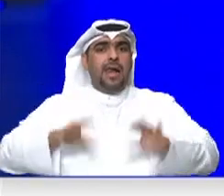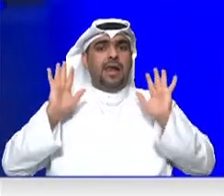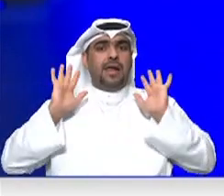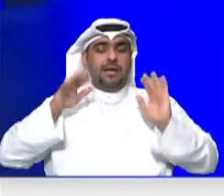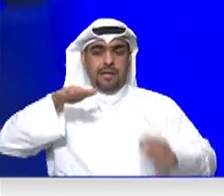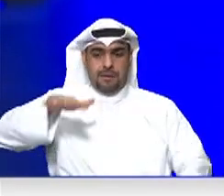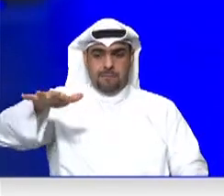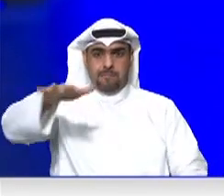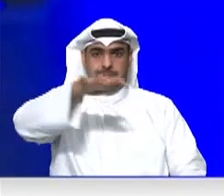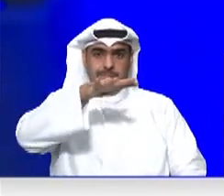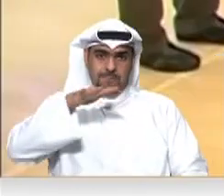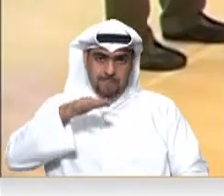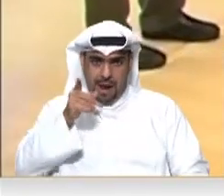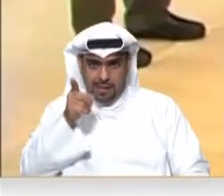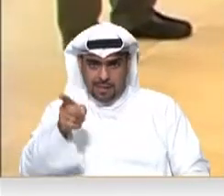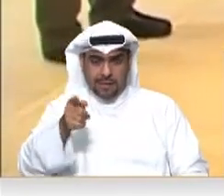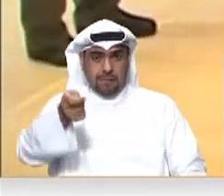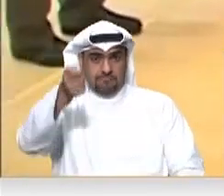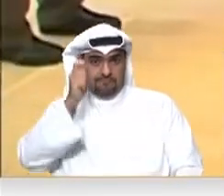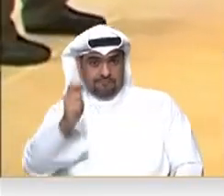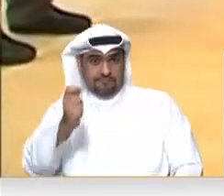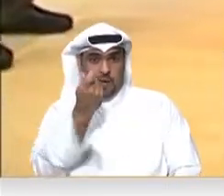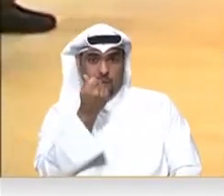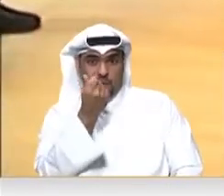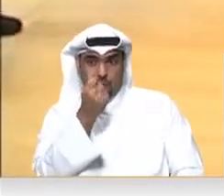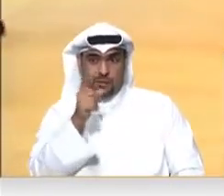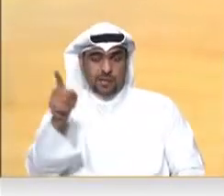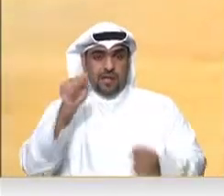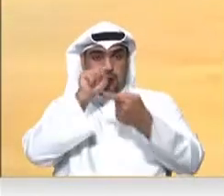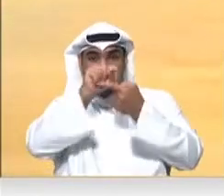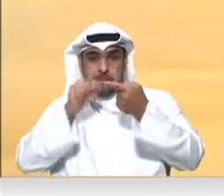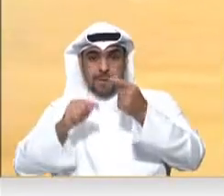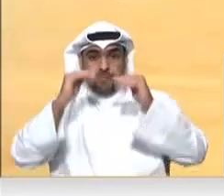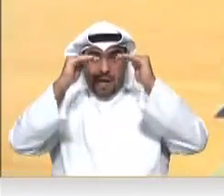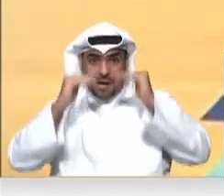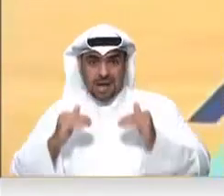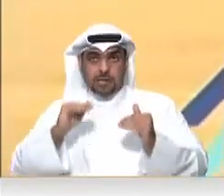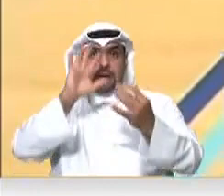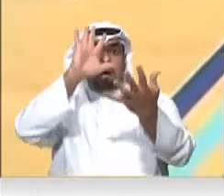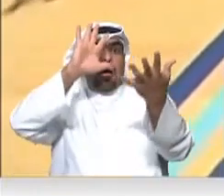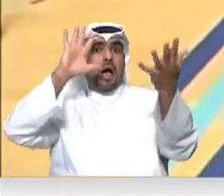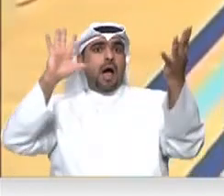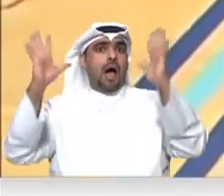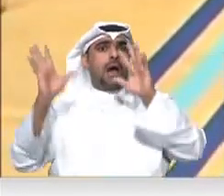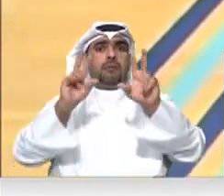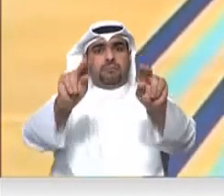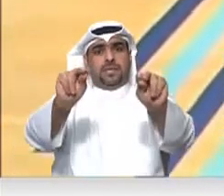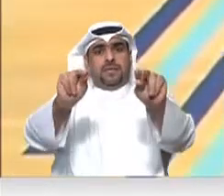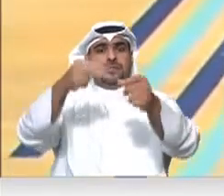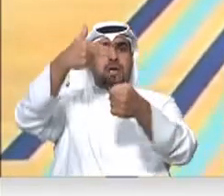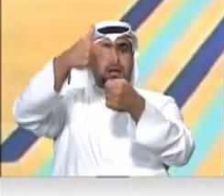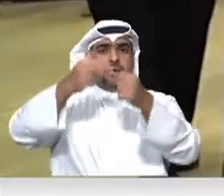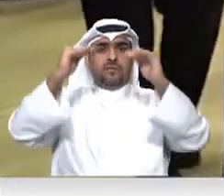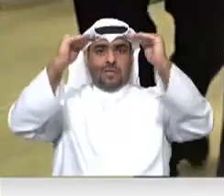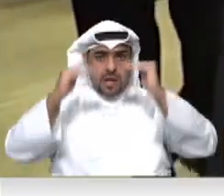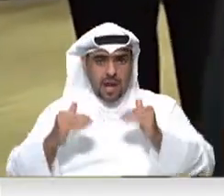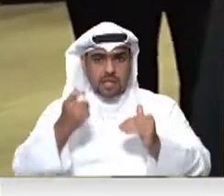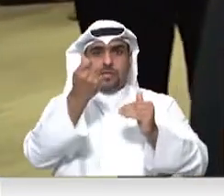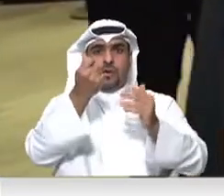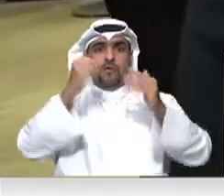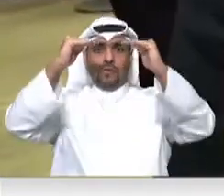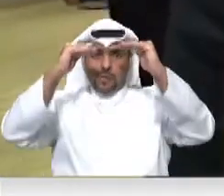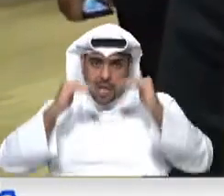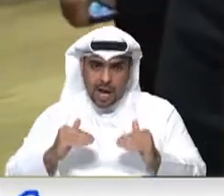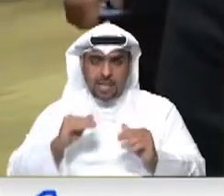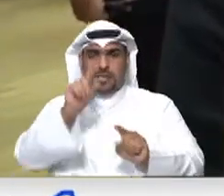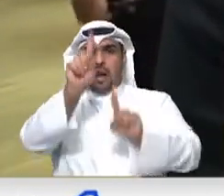يؤدي الى احداث الفارق ولكن الغموض الكبيره الذي يكتنف التوقعات دفع المستثمرون الى وضع احتماليات اذا اعدد مرات رفع